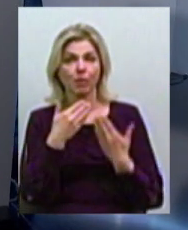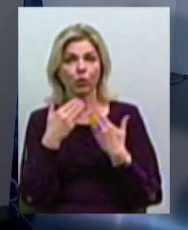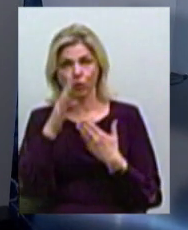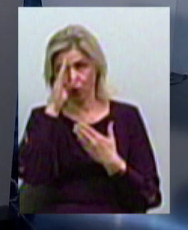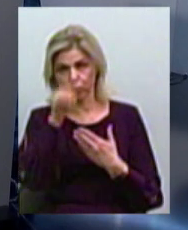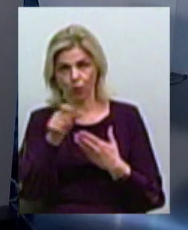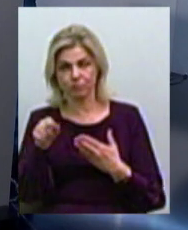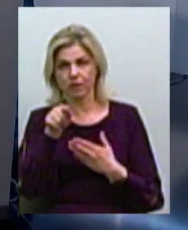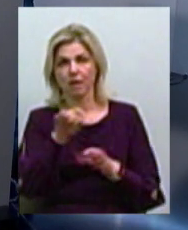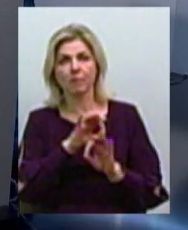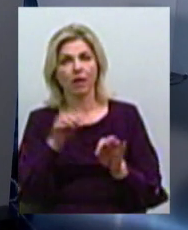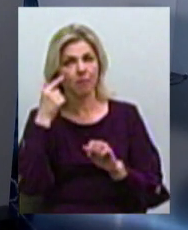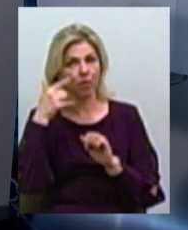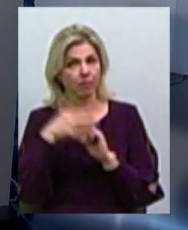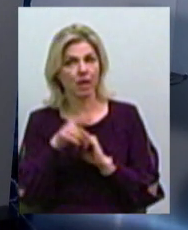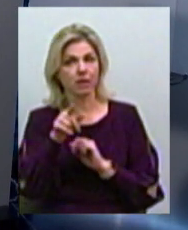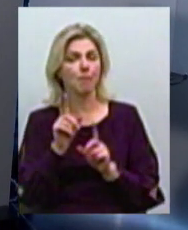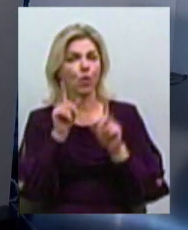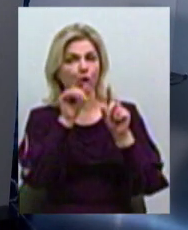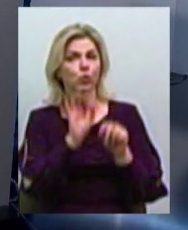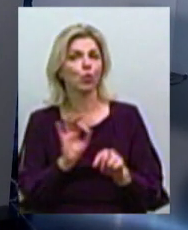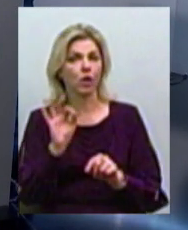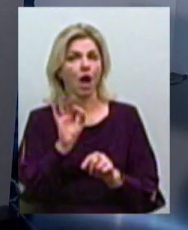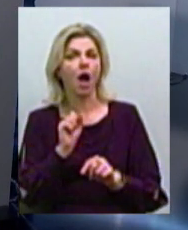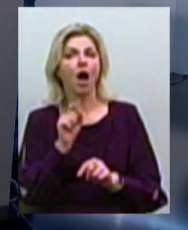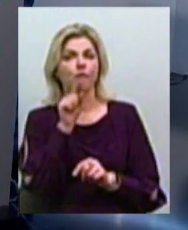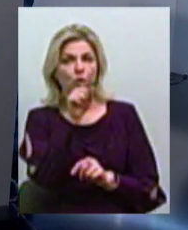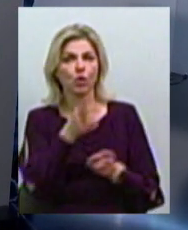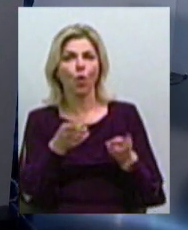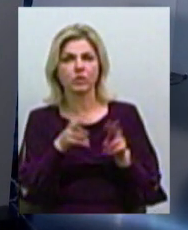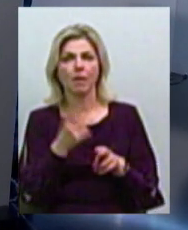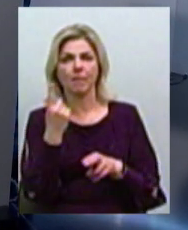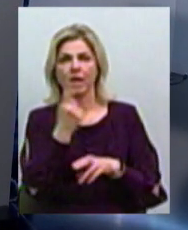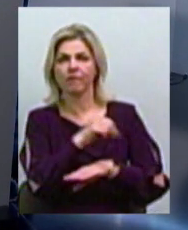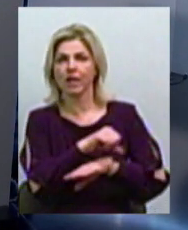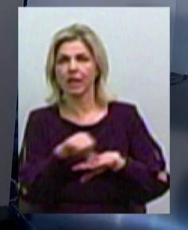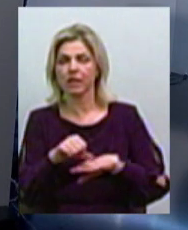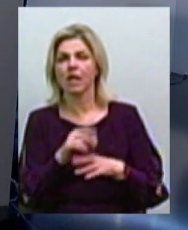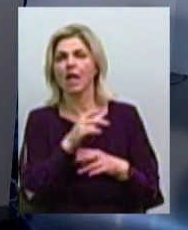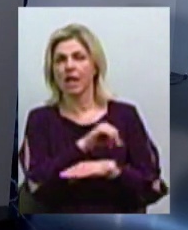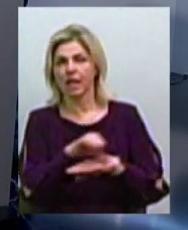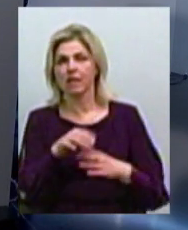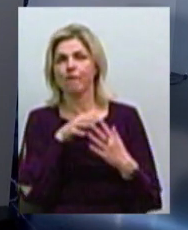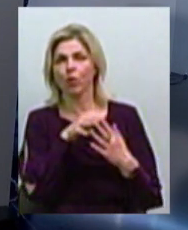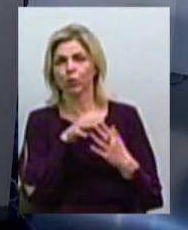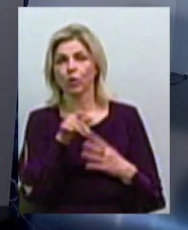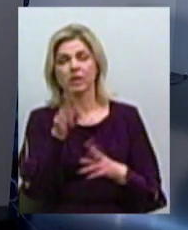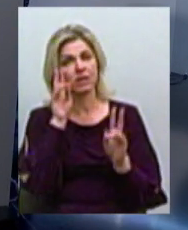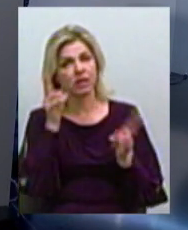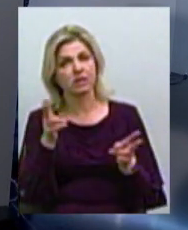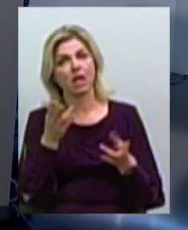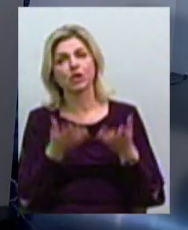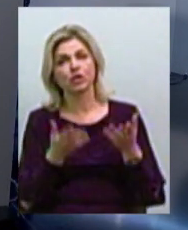прекрасно розумієш, що зараз ти поїхав з нуля, а вони залишаються на передній лінії, вони залишаються на лінії фронту. І ти не знаєш, чи зможеш,